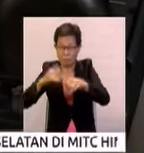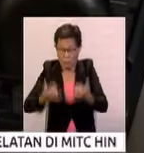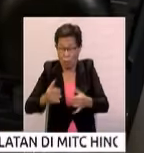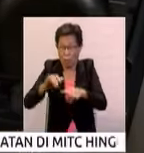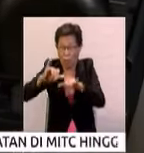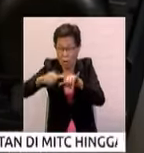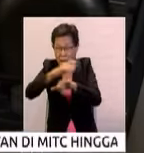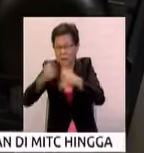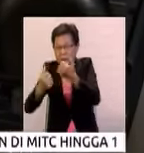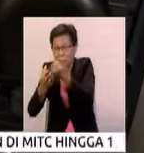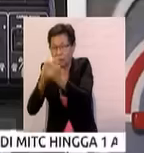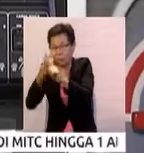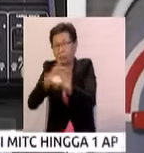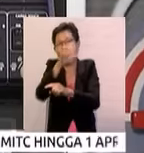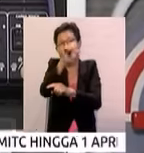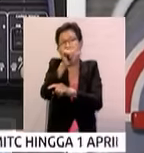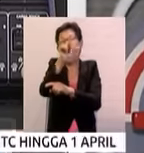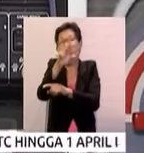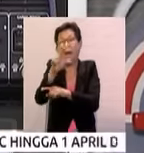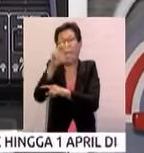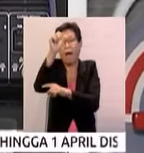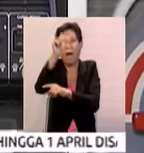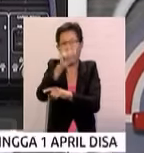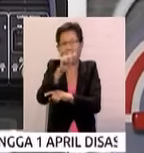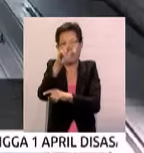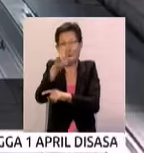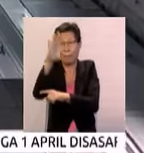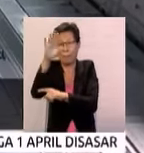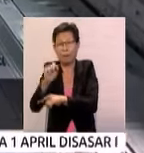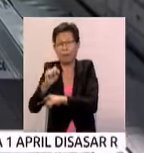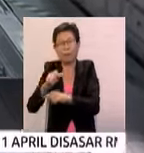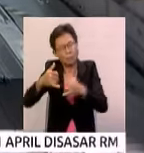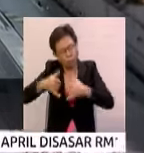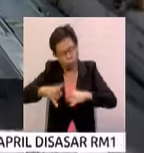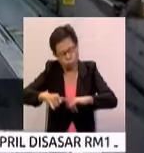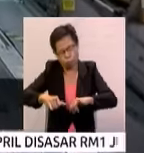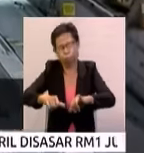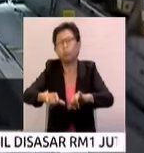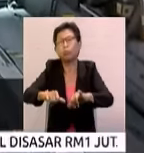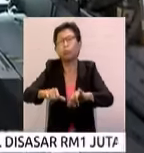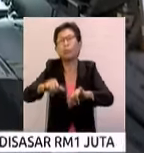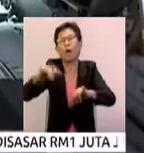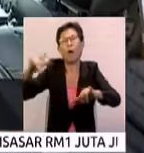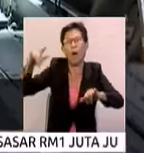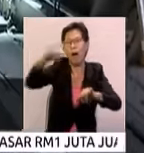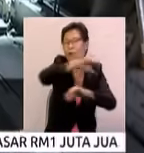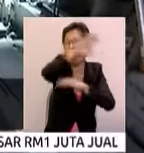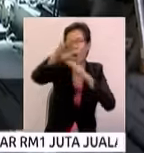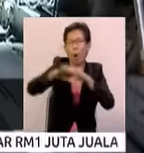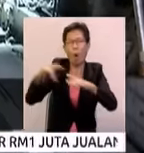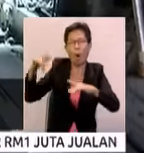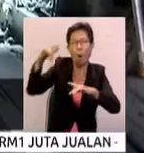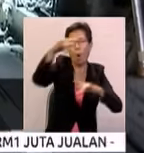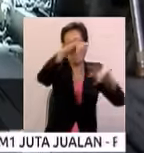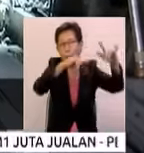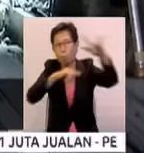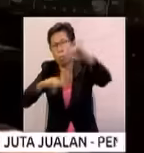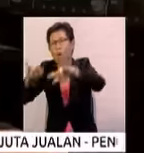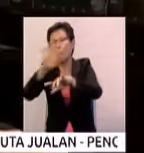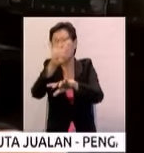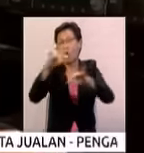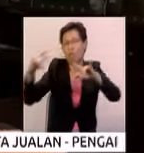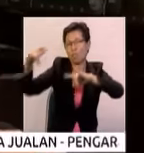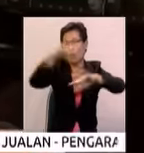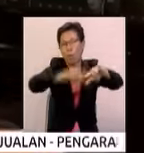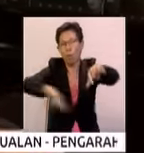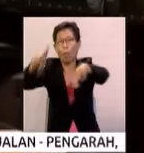support from the Airbus, we managed to maintain the aircraft and we managed to have all aircraft availability, four aircraft availability